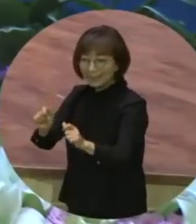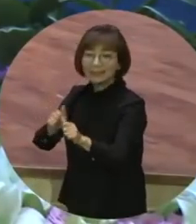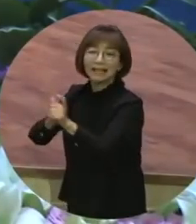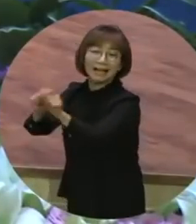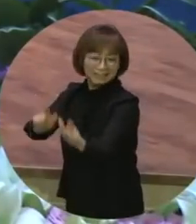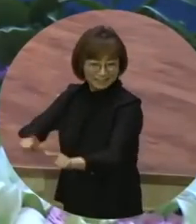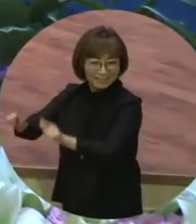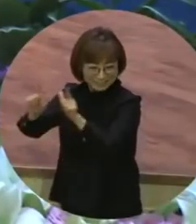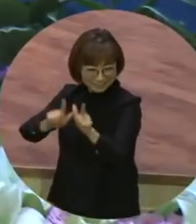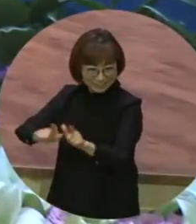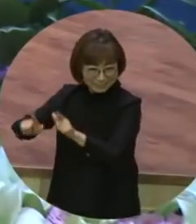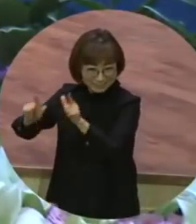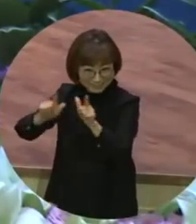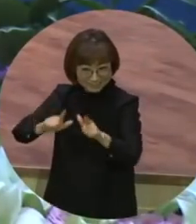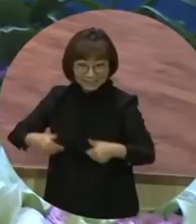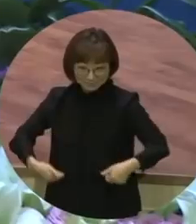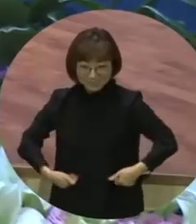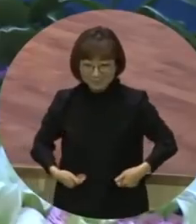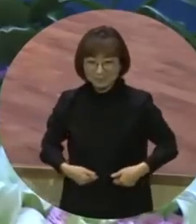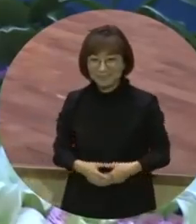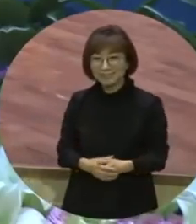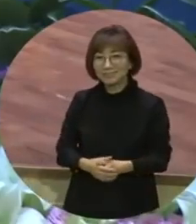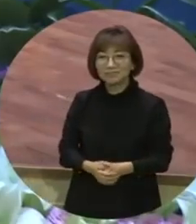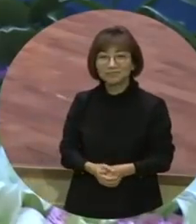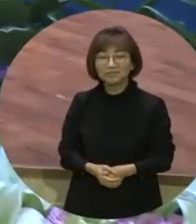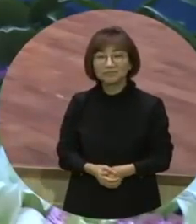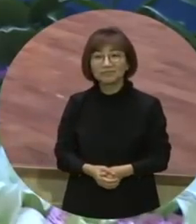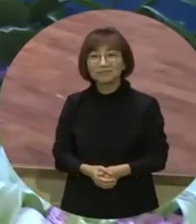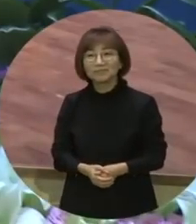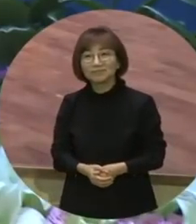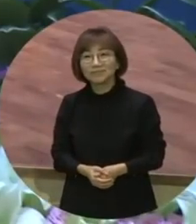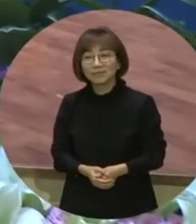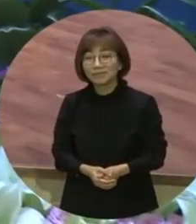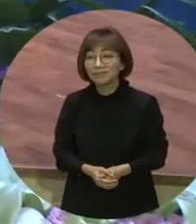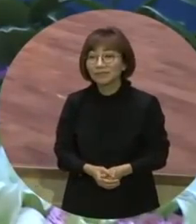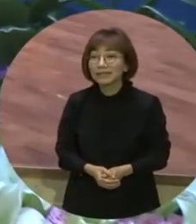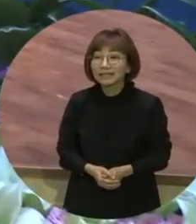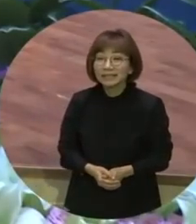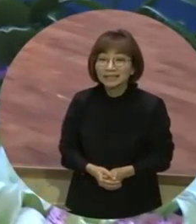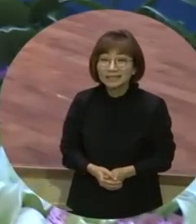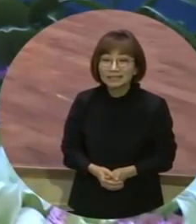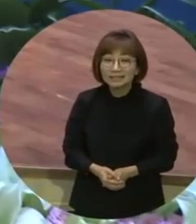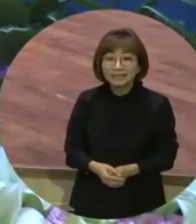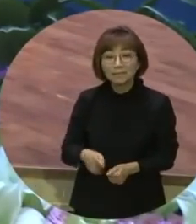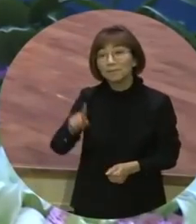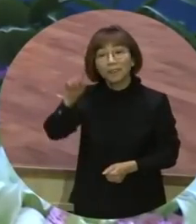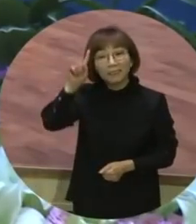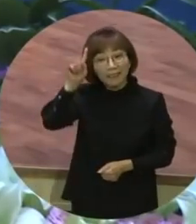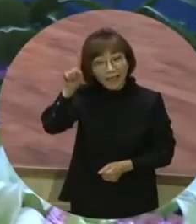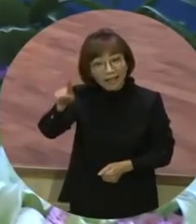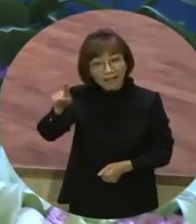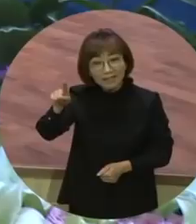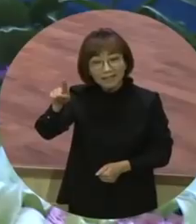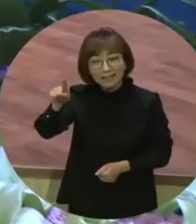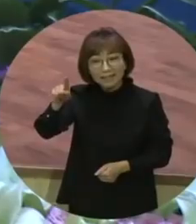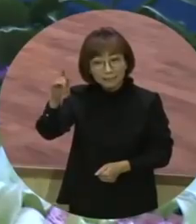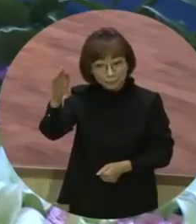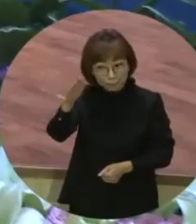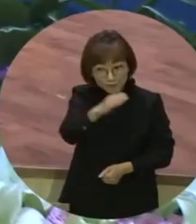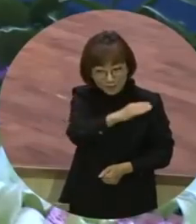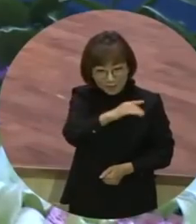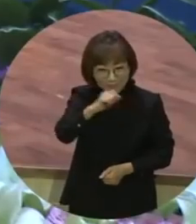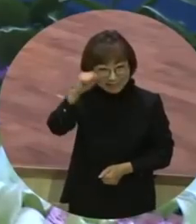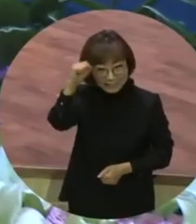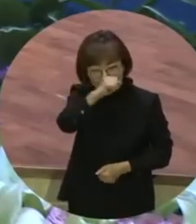살아. 예언계의 성도는 오늘 말씀뿐만 아니라 내일부터 진행되는 직중 새벽기도회를 통해서 성표의